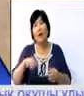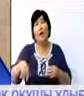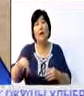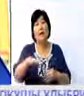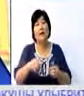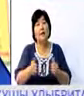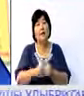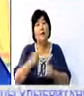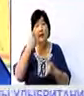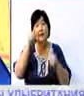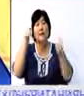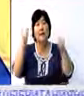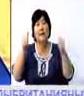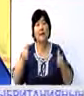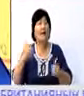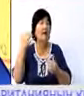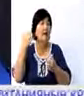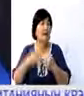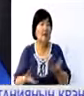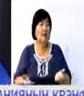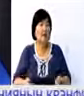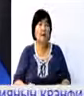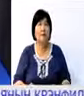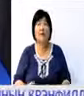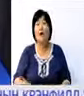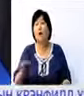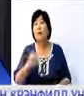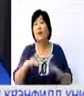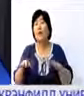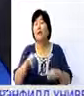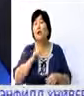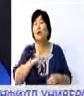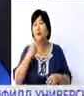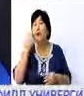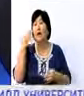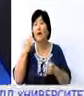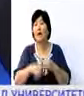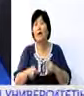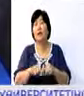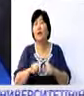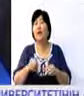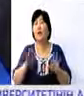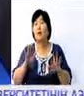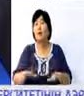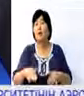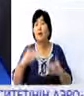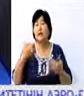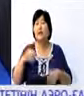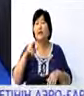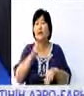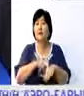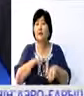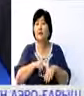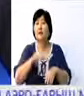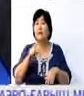маңына қойылған ескертпе тақтайшаларды елемейді де. Біздің мына атқарып жатқан жұмыстарымызға қарамастан белгіленген жерлерге көбінесе ішкі істер қызметкерлерімен